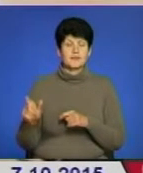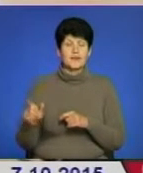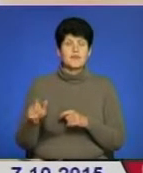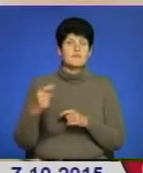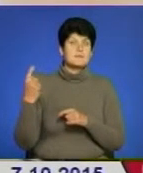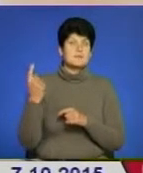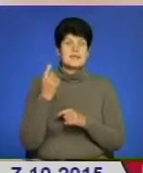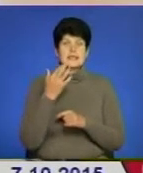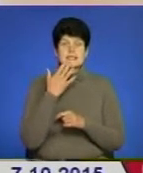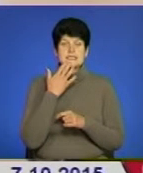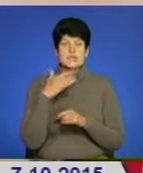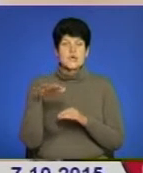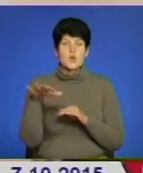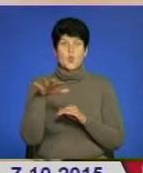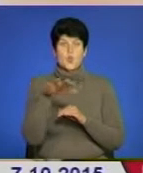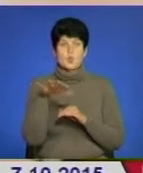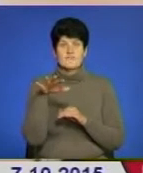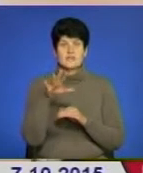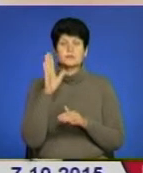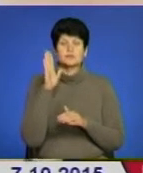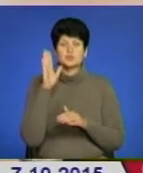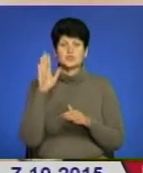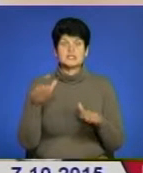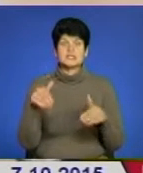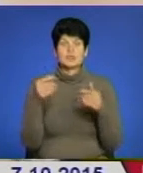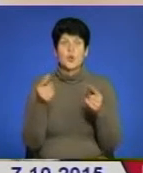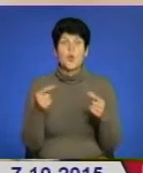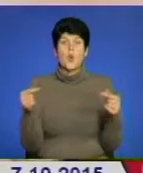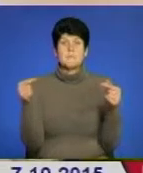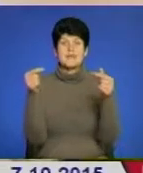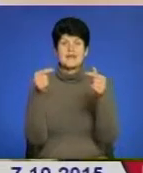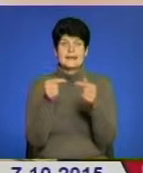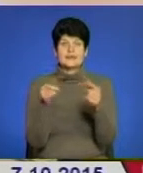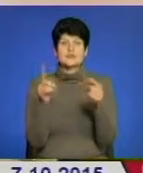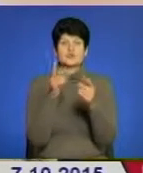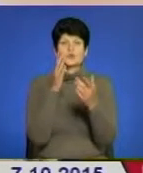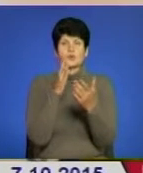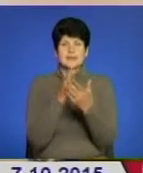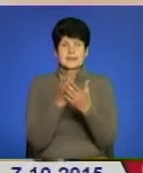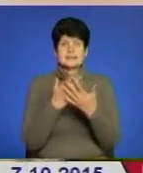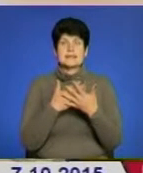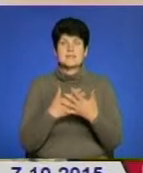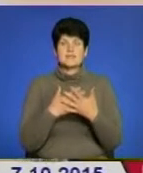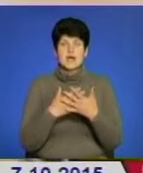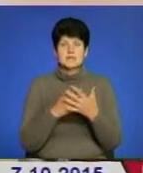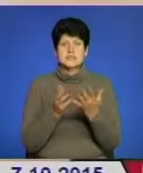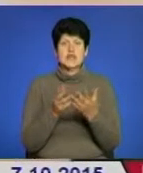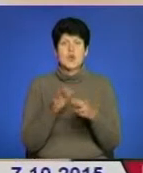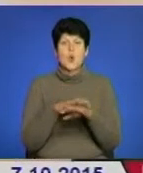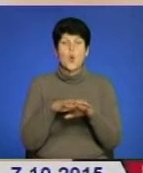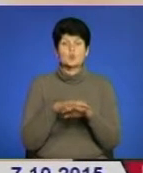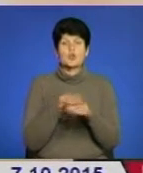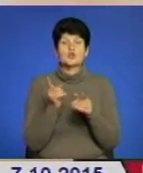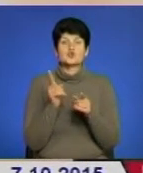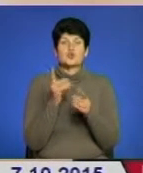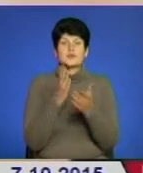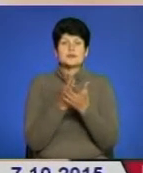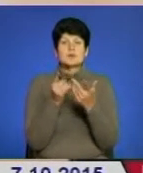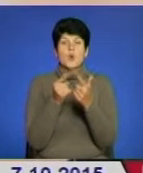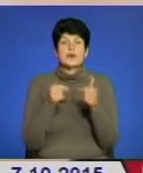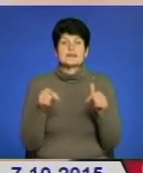институциональном уровне будет дано определение, что есть гражданское общество, что есть организации гражданского